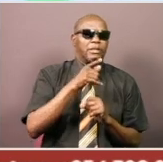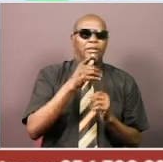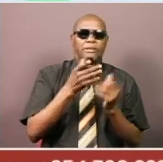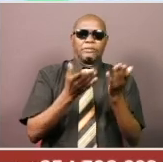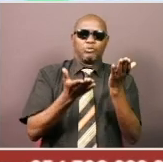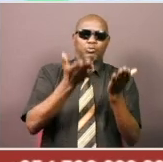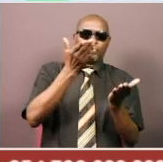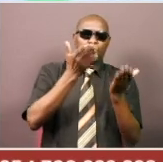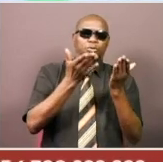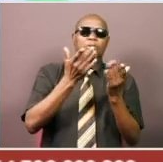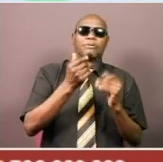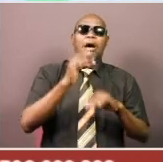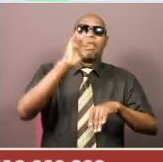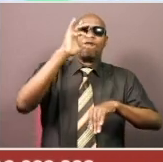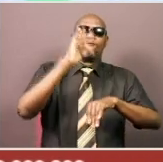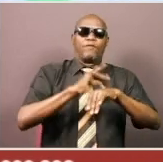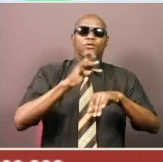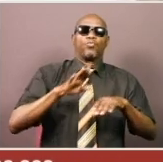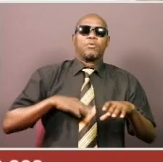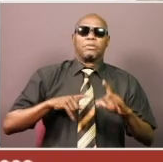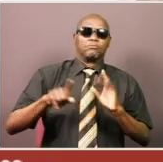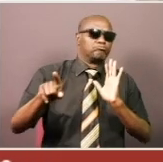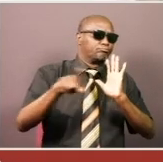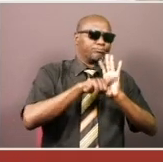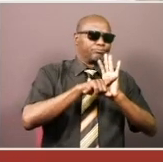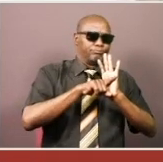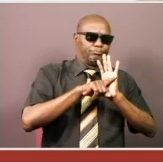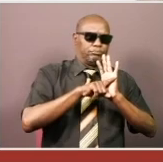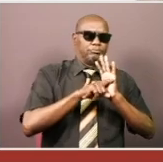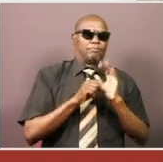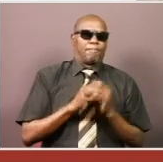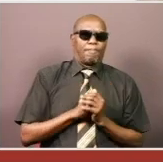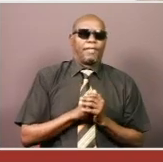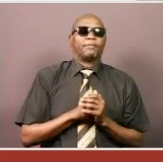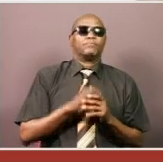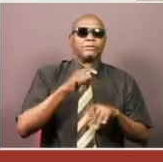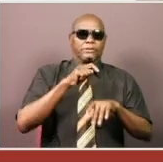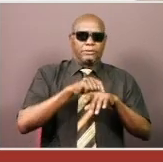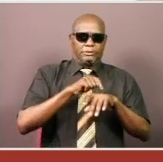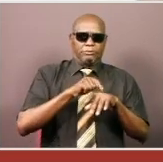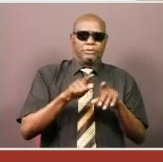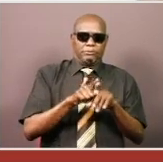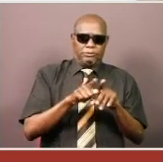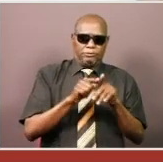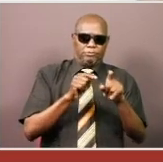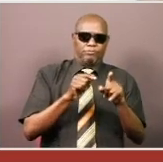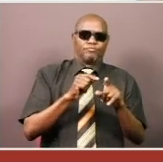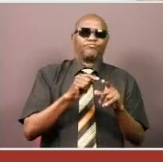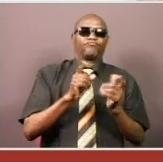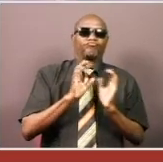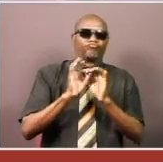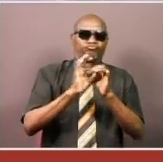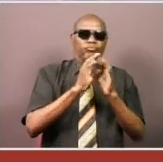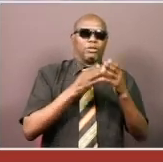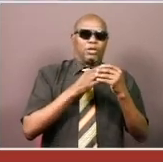disproportionately affect women negatively. Wakati huo huo, Rais ameahidi kuunganisha viongozi wote